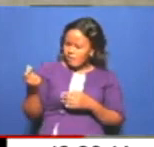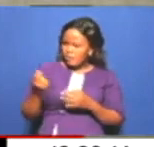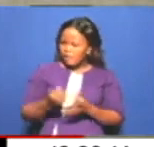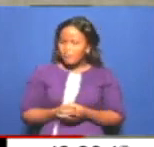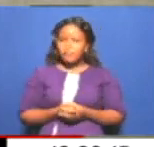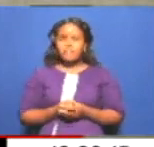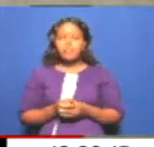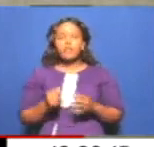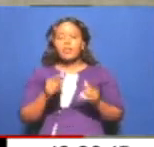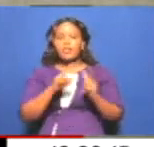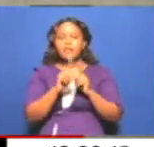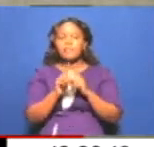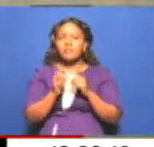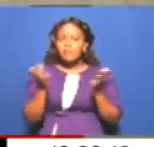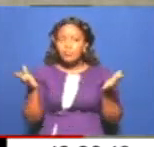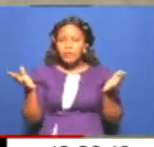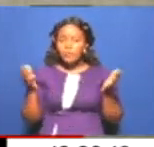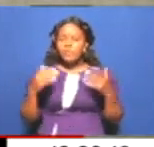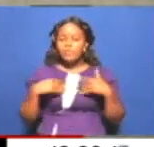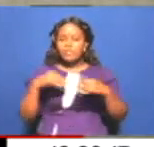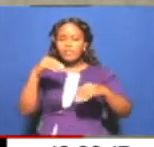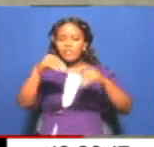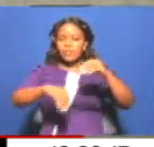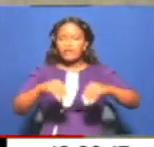ya elections za